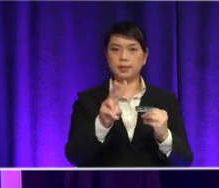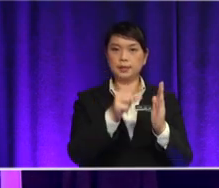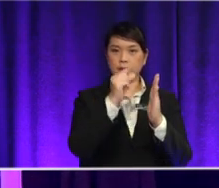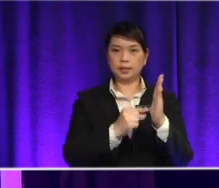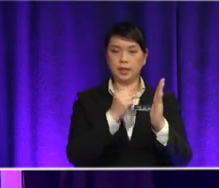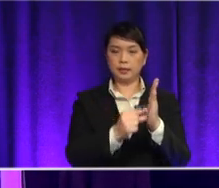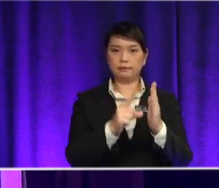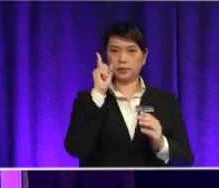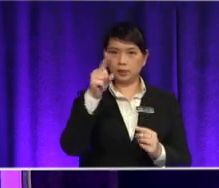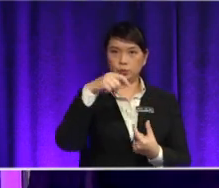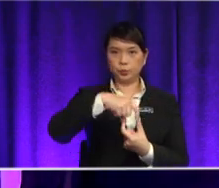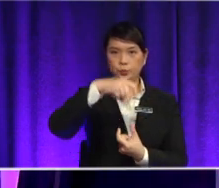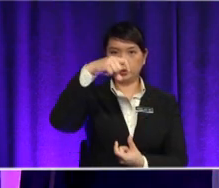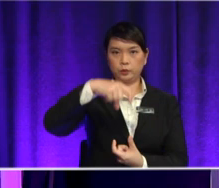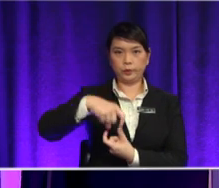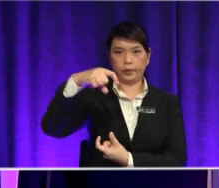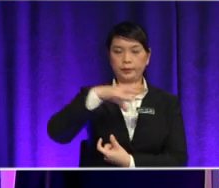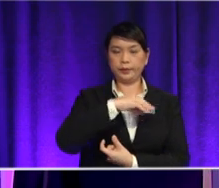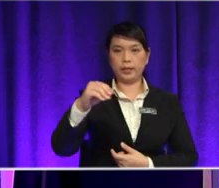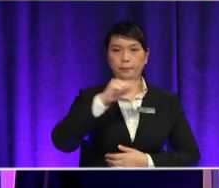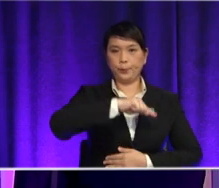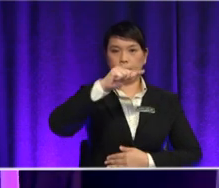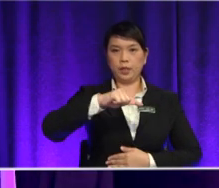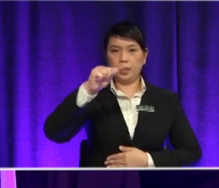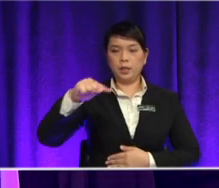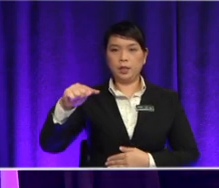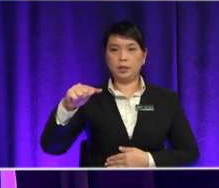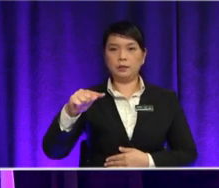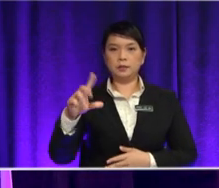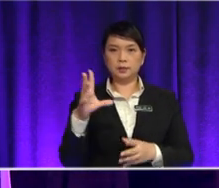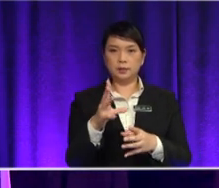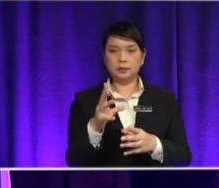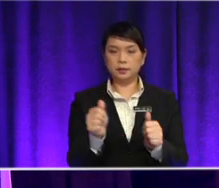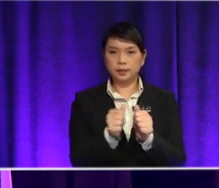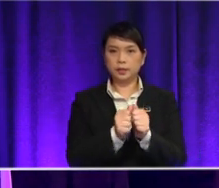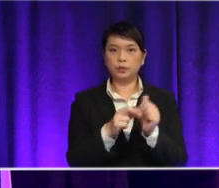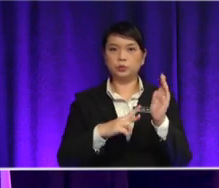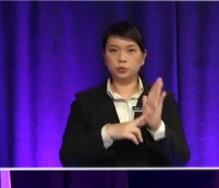juga poligon kekerapan berdasarkan titik tengah yang diberi. Baik.